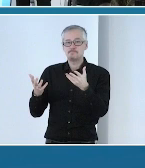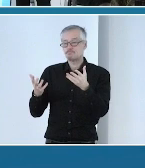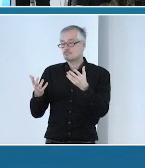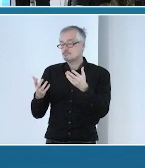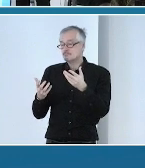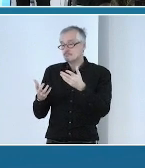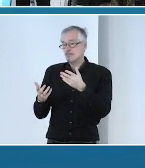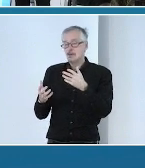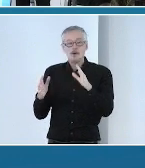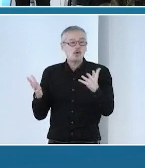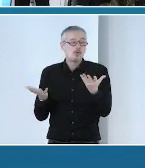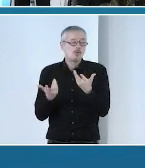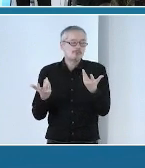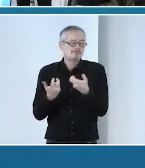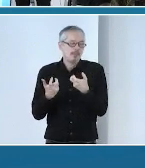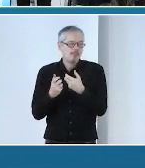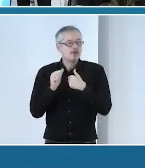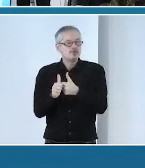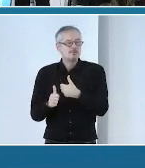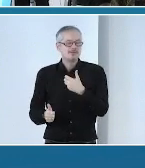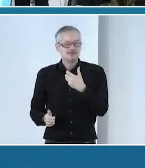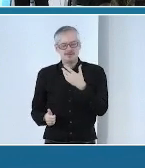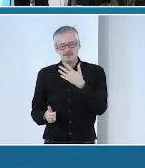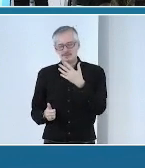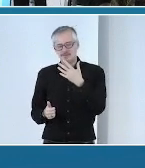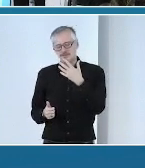c'est en envoyant de l'eau chaude ou froide dans les oreilles. Enfin bon,